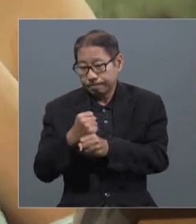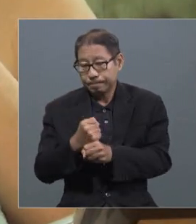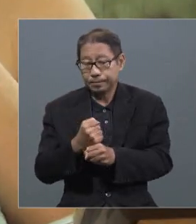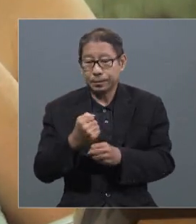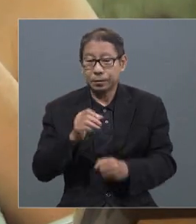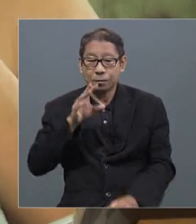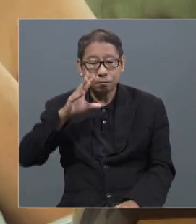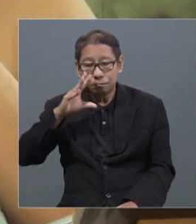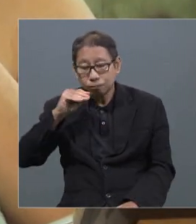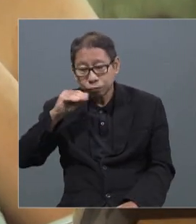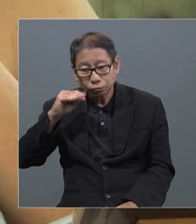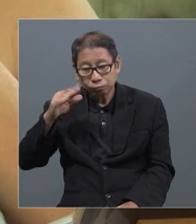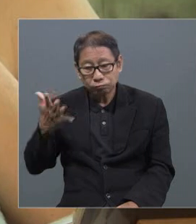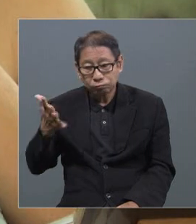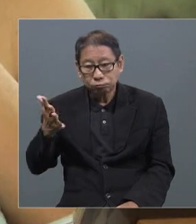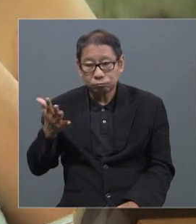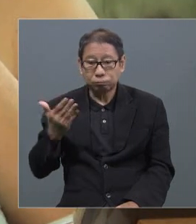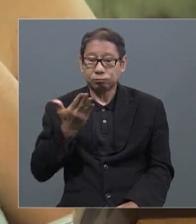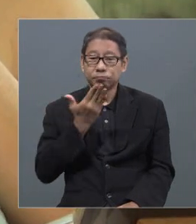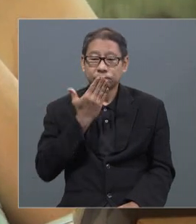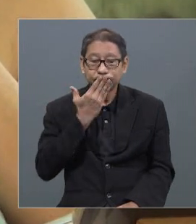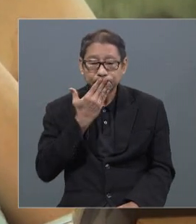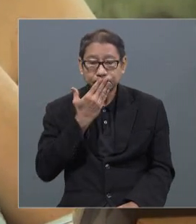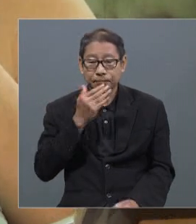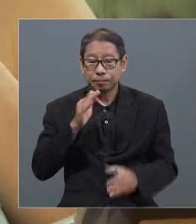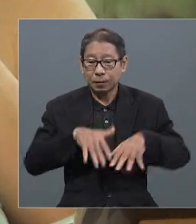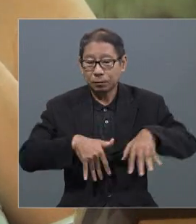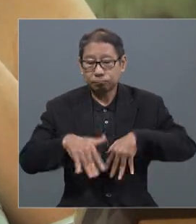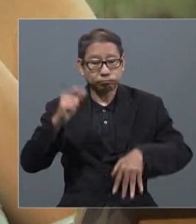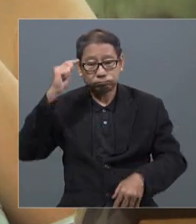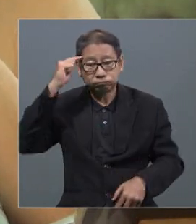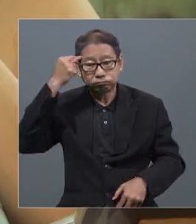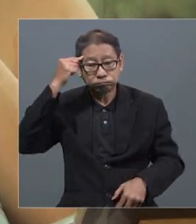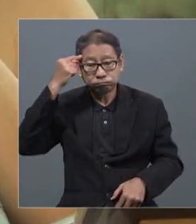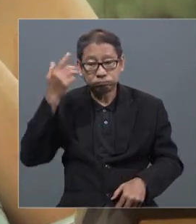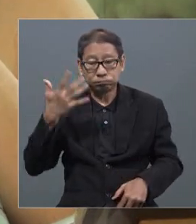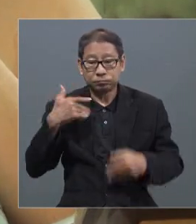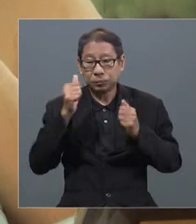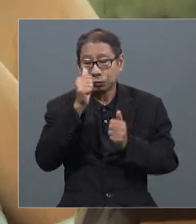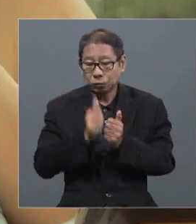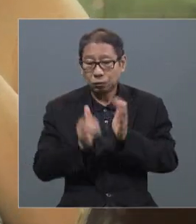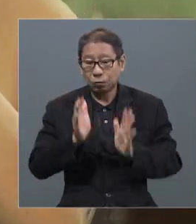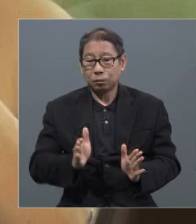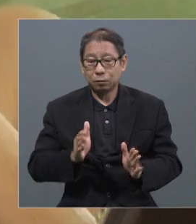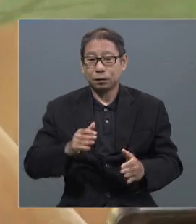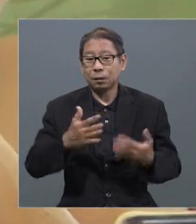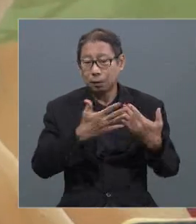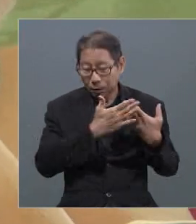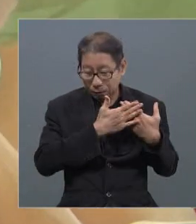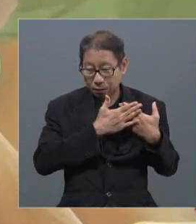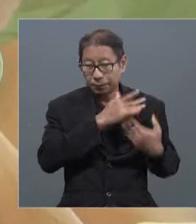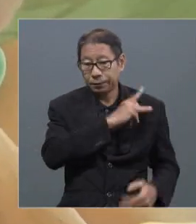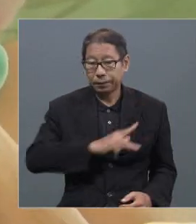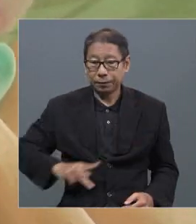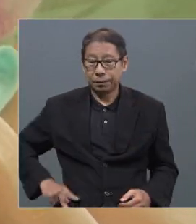ไม่เคยบ่นให้ใครได้รู้ไม่เคยบ่นให้ประชาชนรับรู้แล้วก็ประชาชนทุกคนรักพระอง